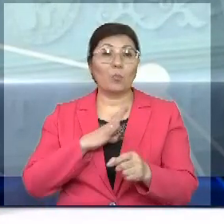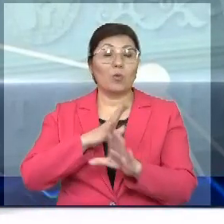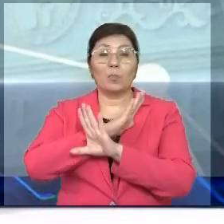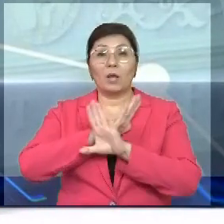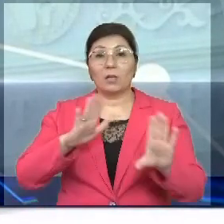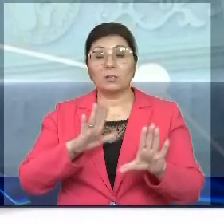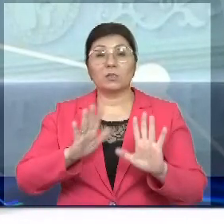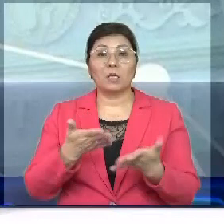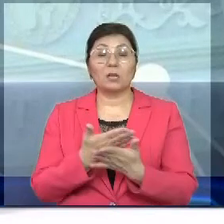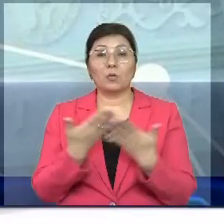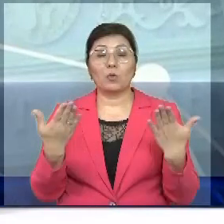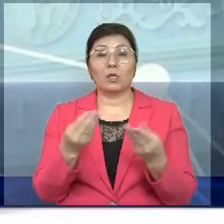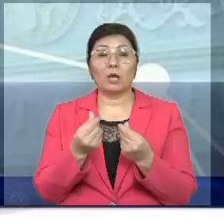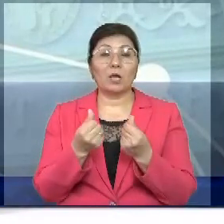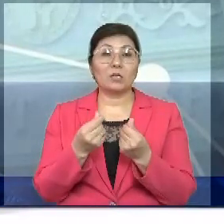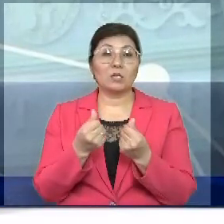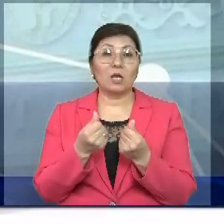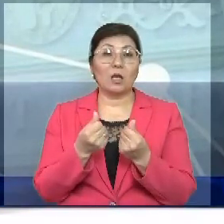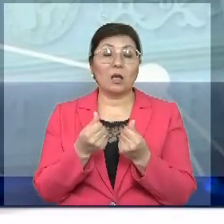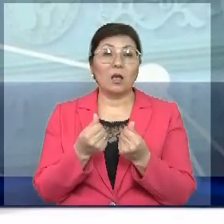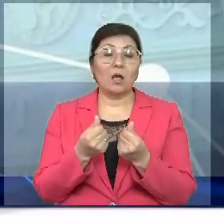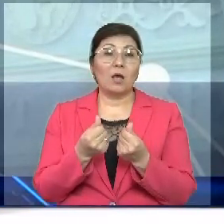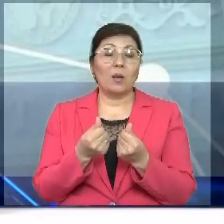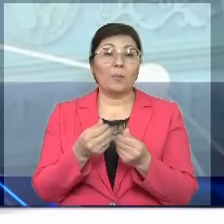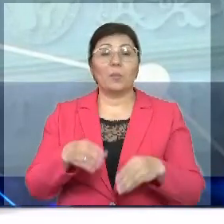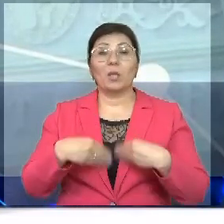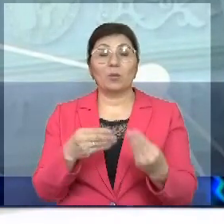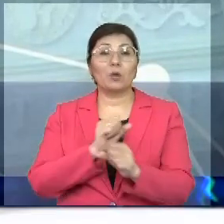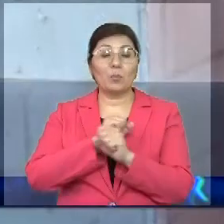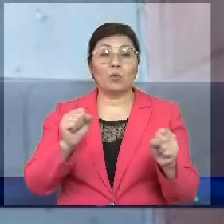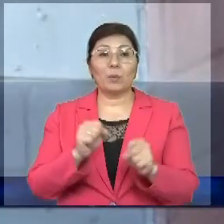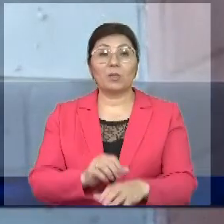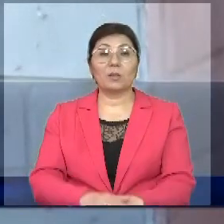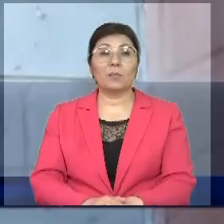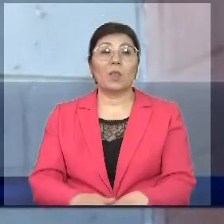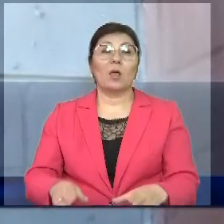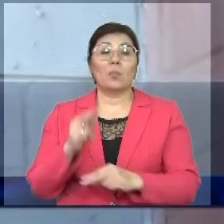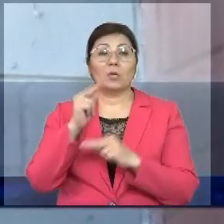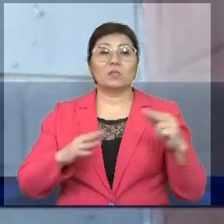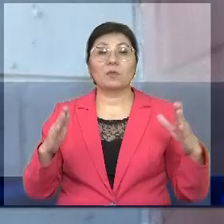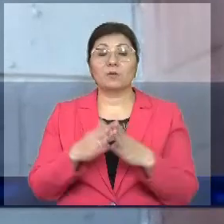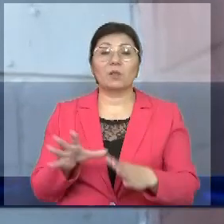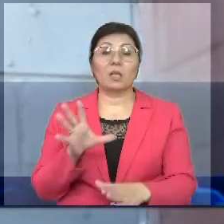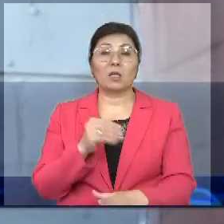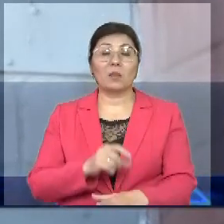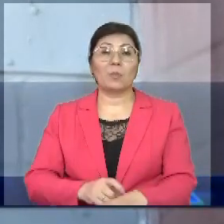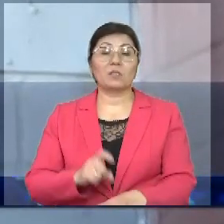жағдайды оларға ақша салуға болмайтындығын назарларыңызға жеткіземіз. Салынып жатқан үйлердің бәрі